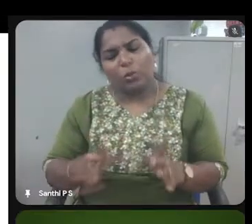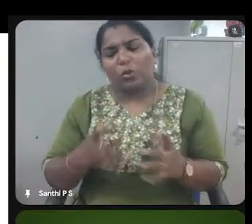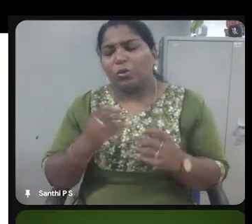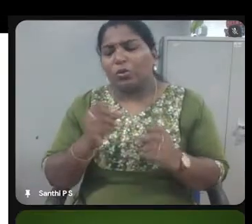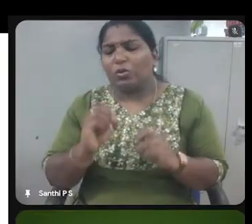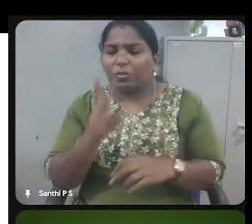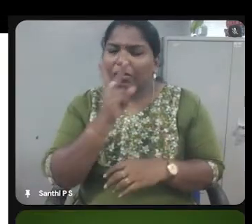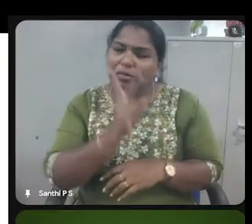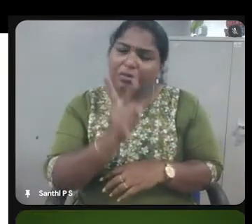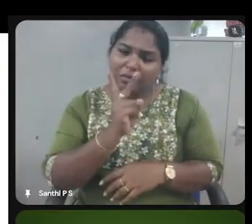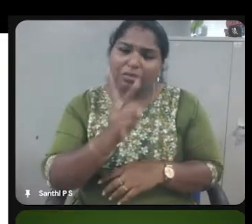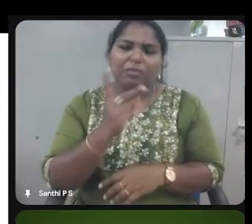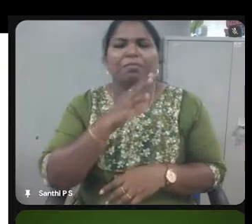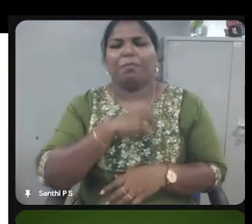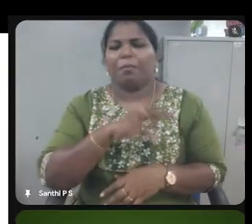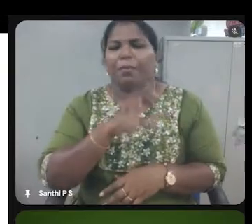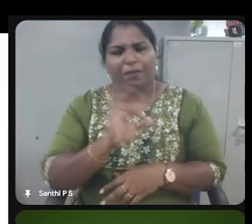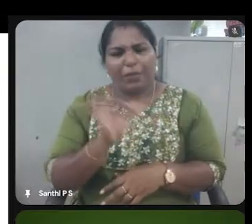അത് കാര്യമില്ല.